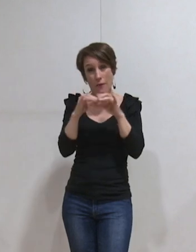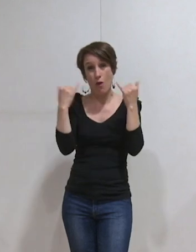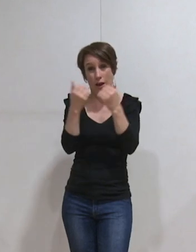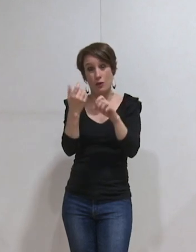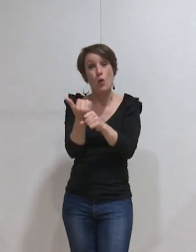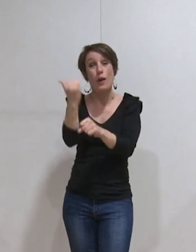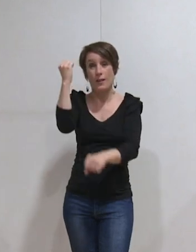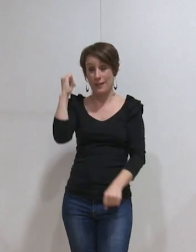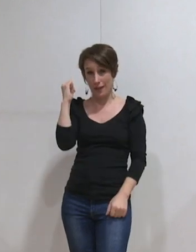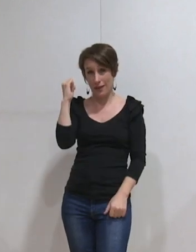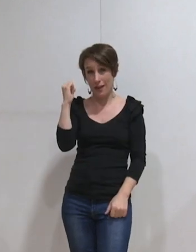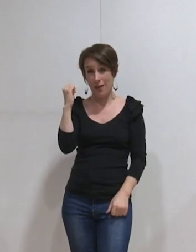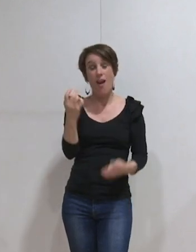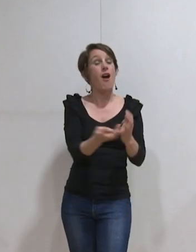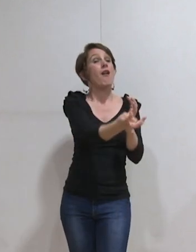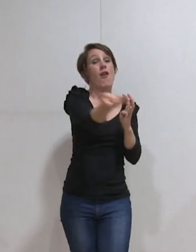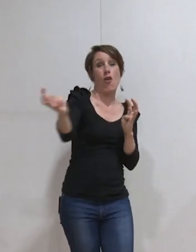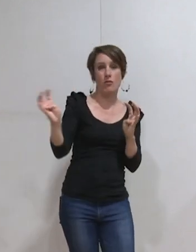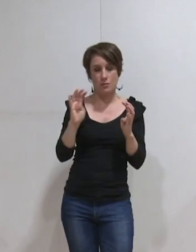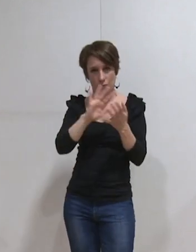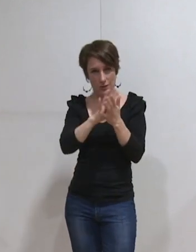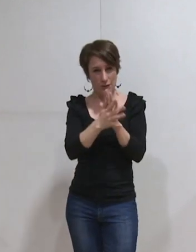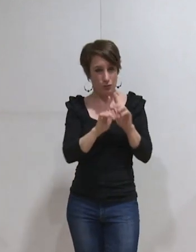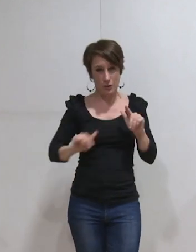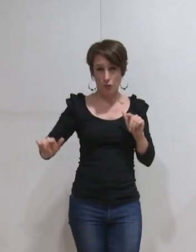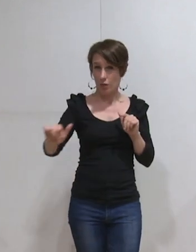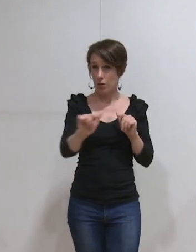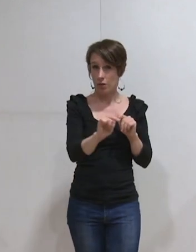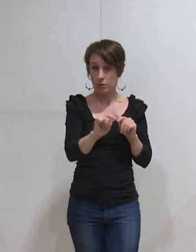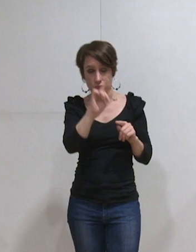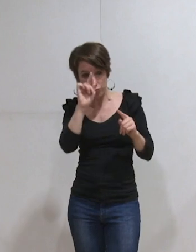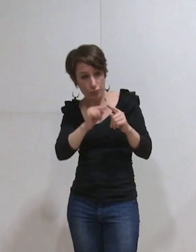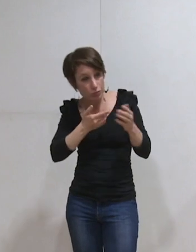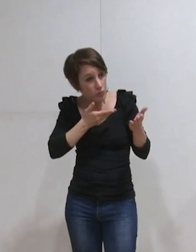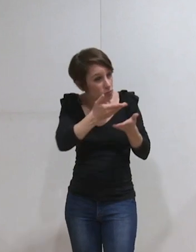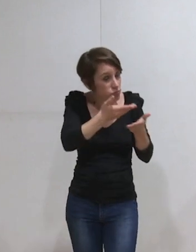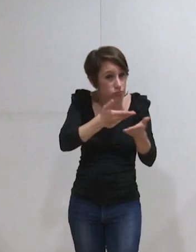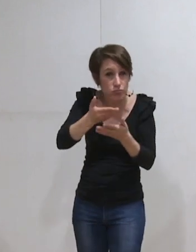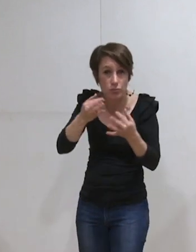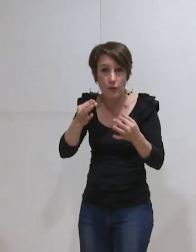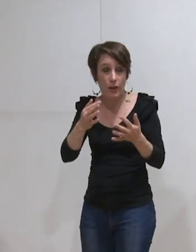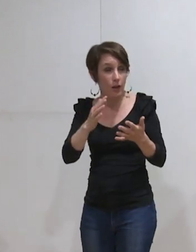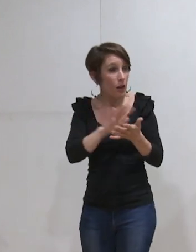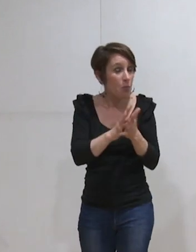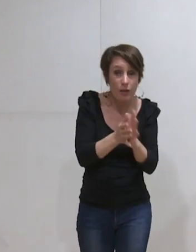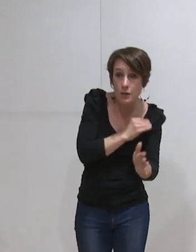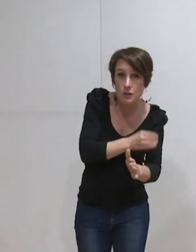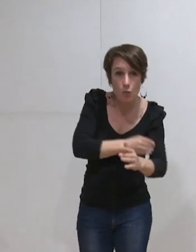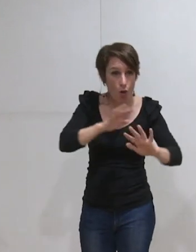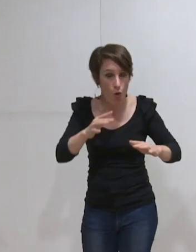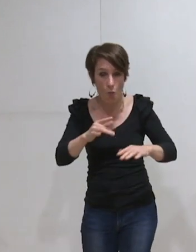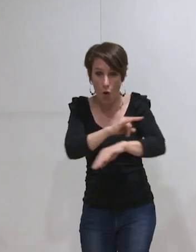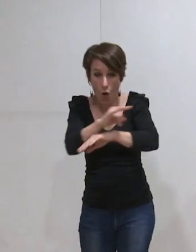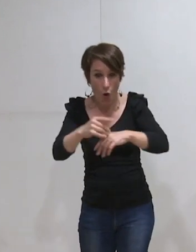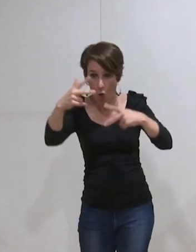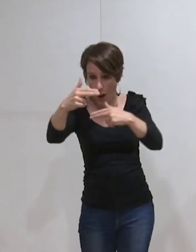l'ensemble des associations pour parler des pratiques et des créneaux disponibles avec